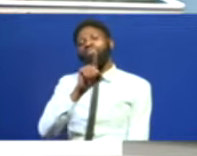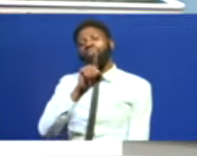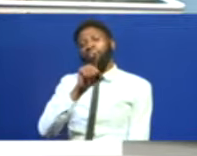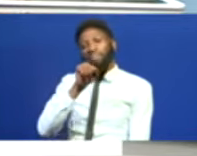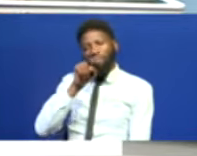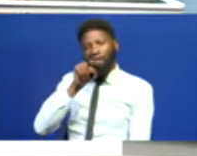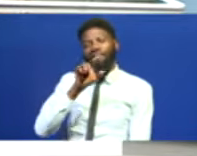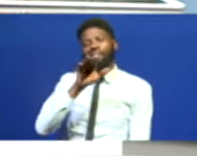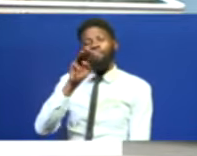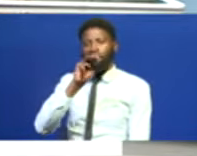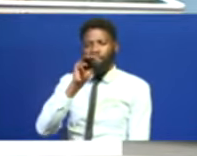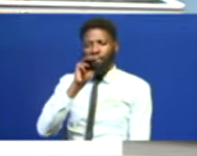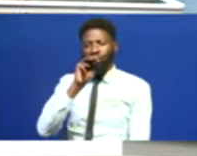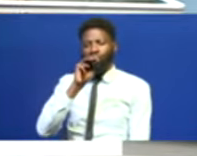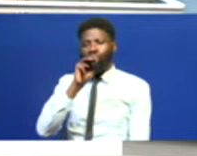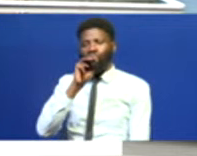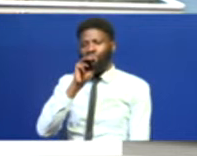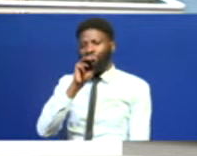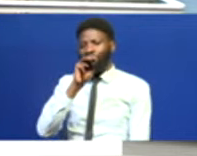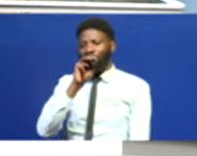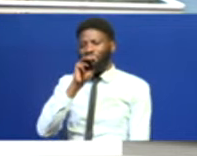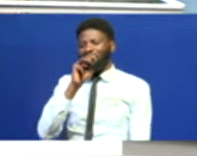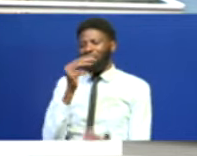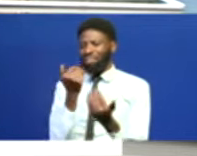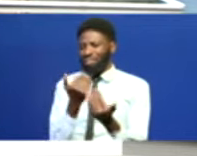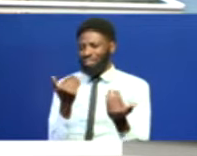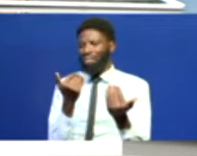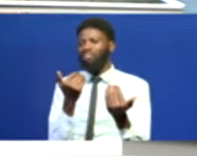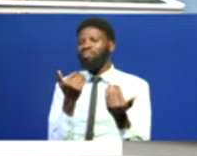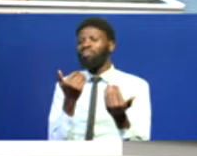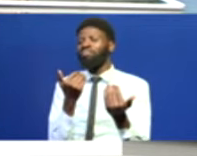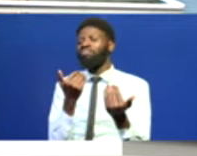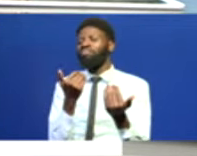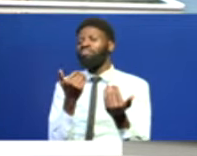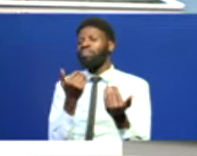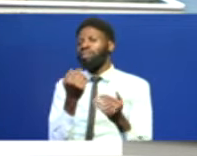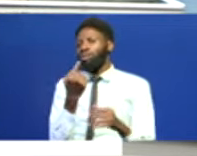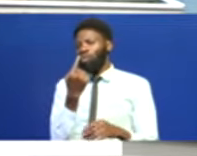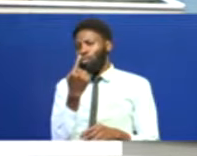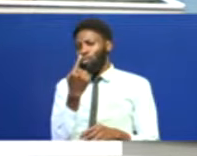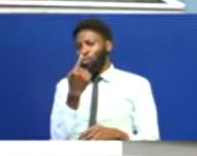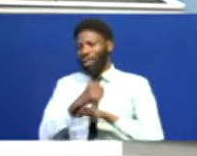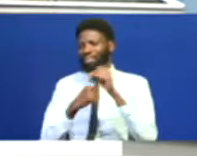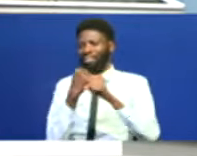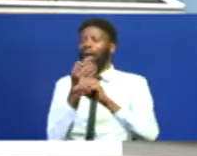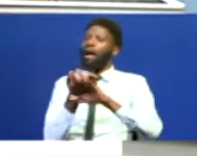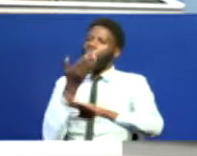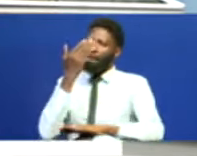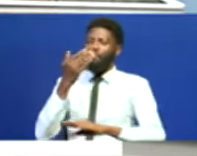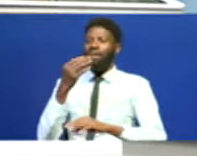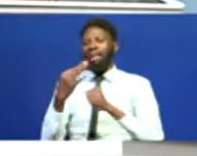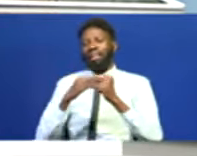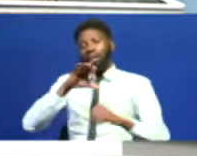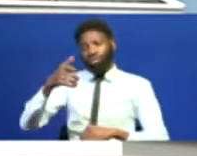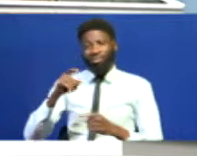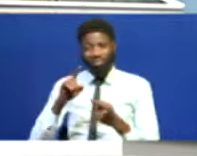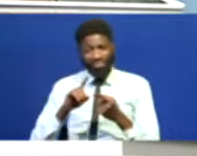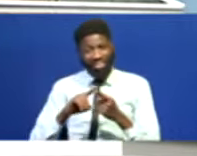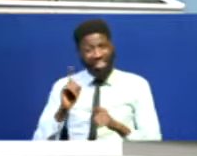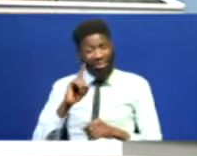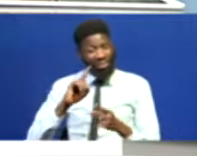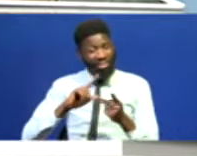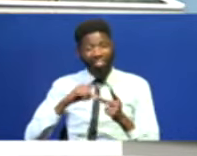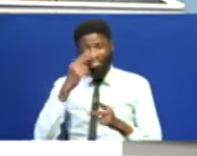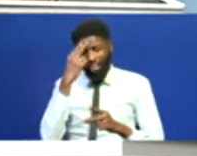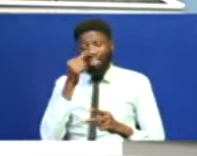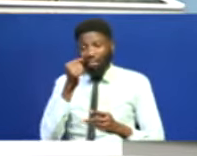mwaka mmoja katika kaunti nane zilizoathiriwa zaidi. Kaunti hizo nane ni pamoja na Nairobi, Kajiado, Wajir, Mandera,